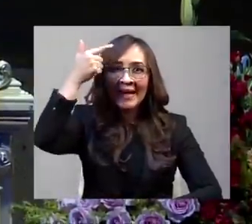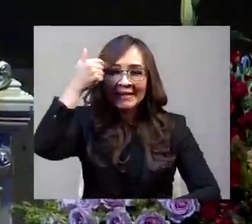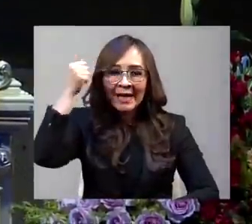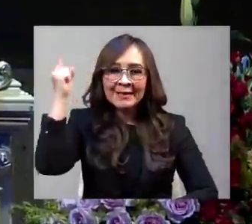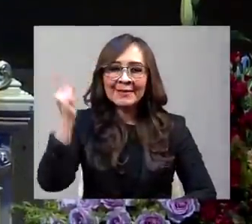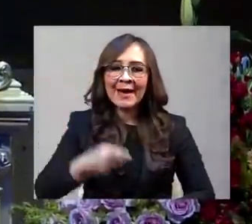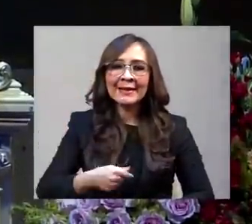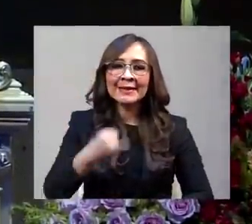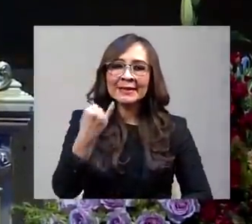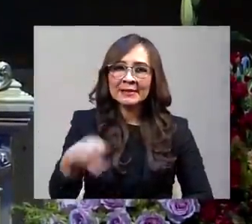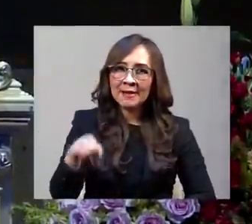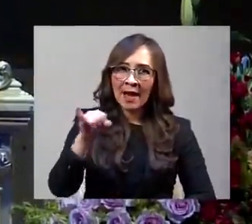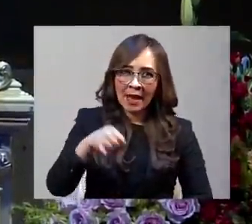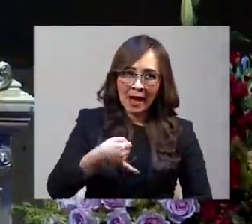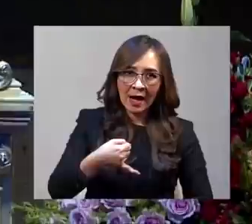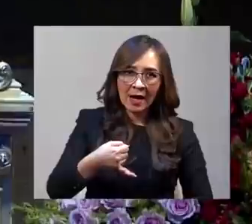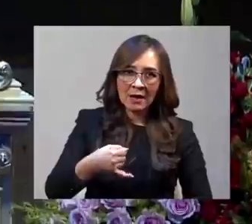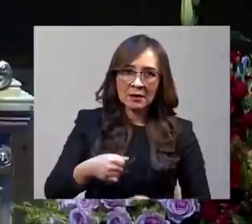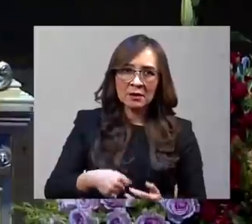Setiap orang pasti bisa pernah salah.